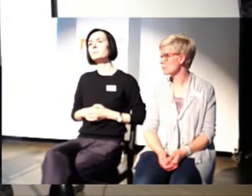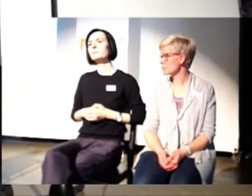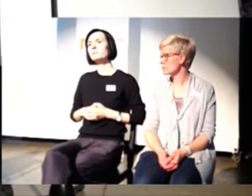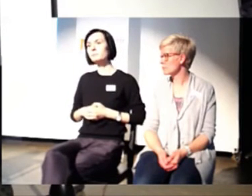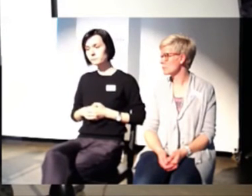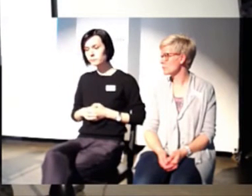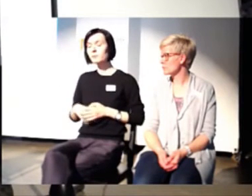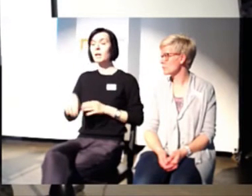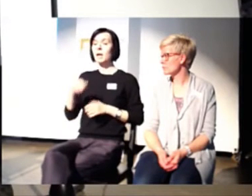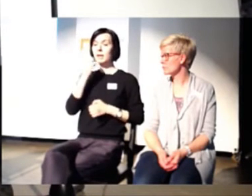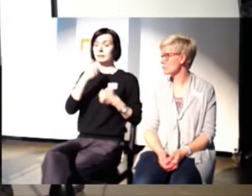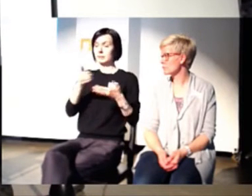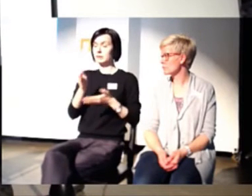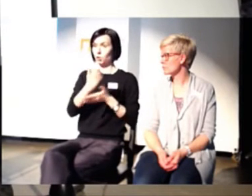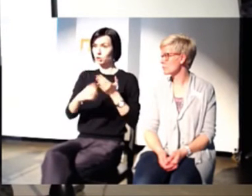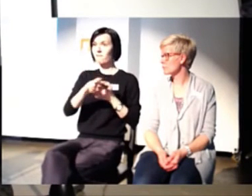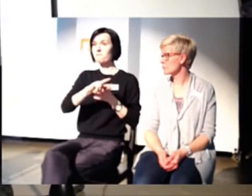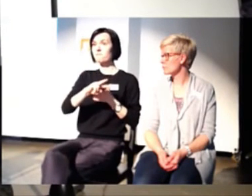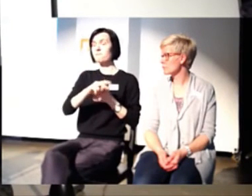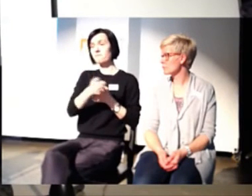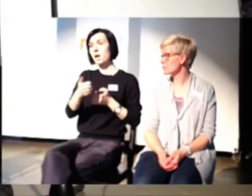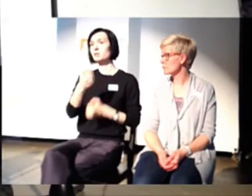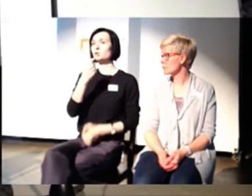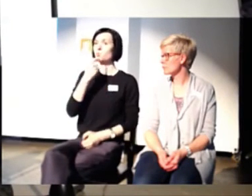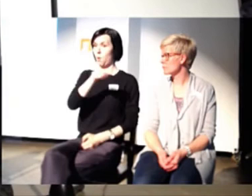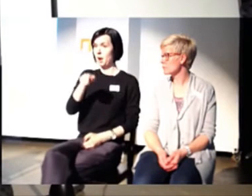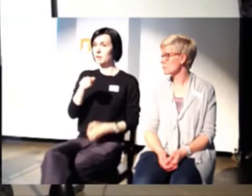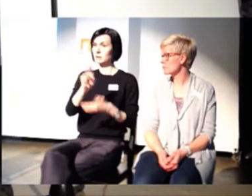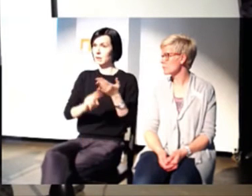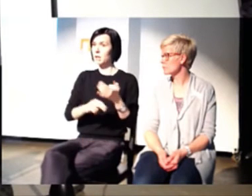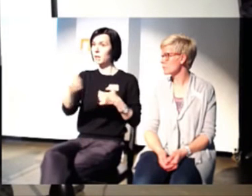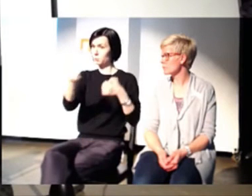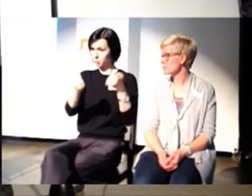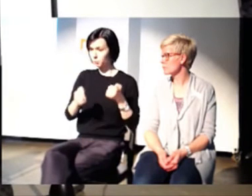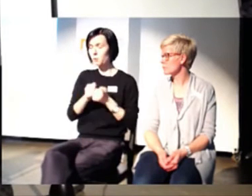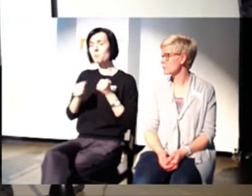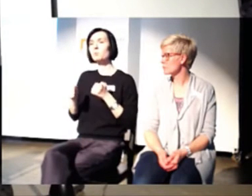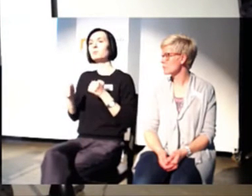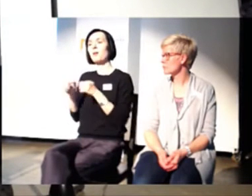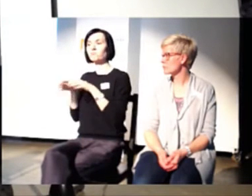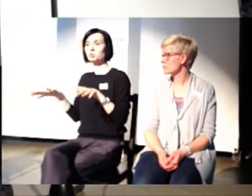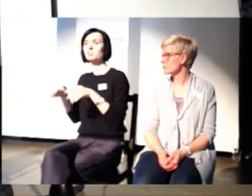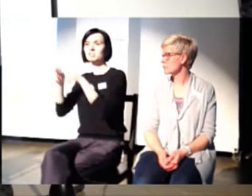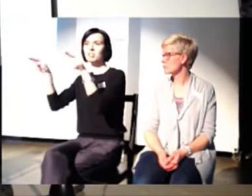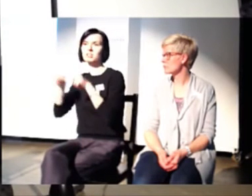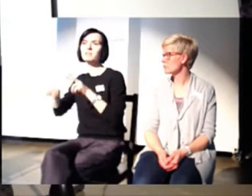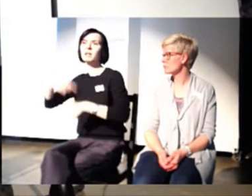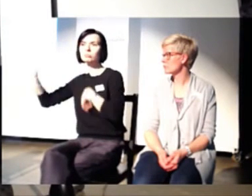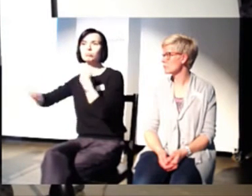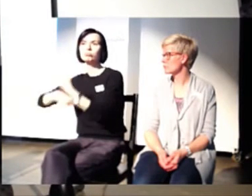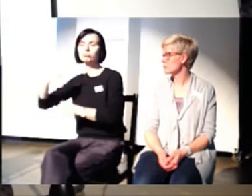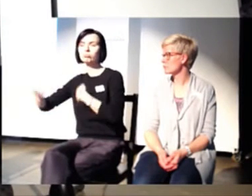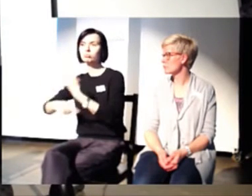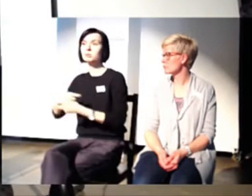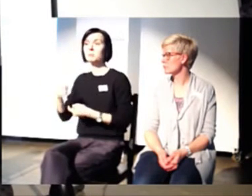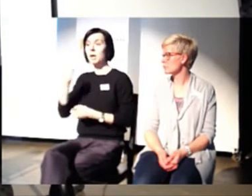vain Suomesta, mutta suurin osa kuitenkin toimii kansainvälisesti. Ja nämä residenssien